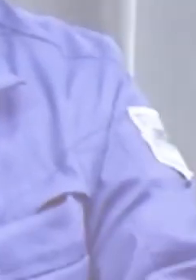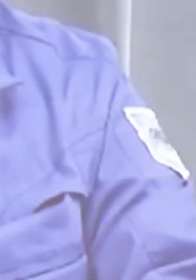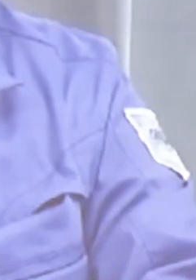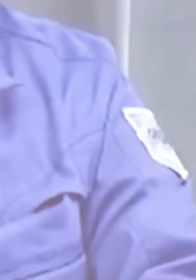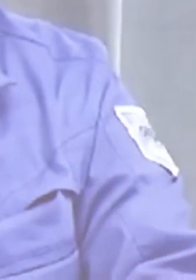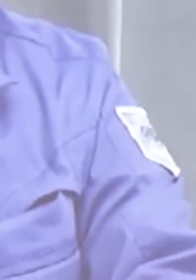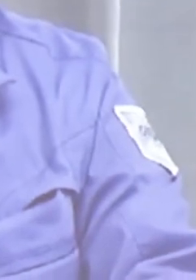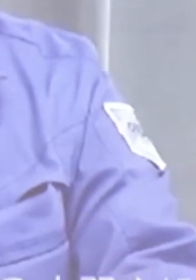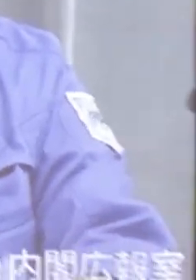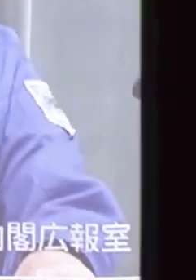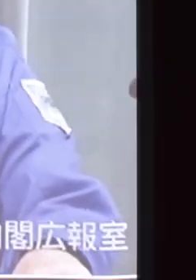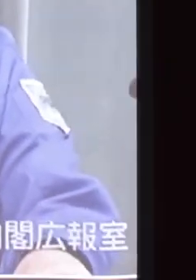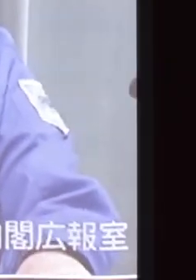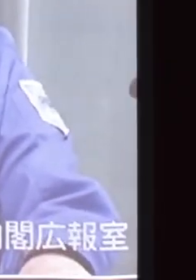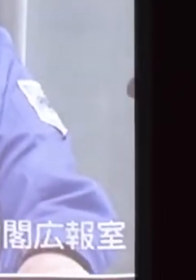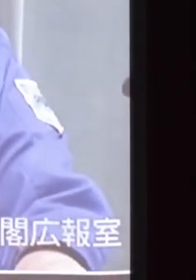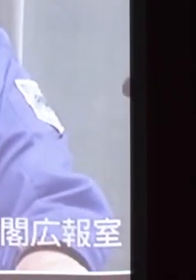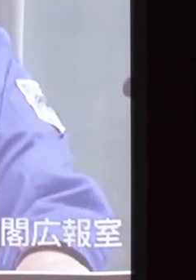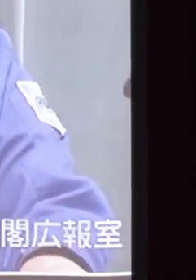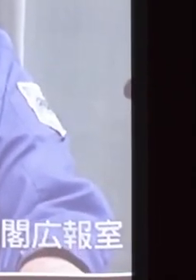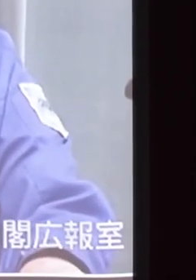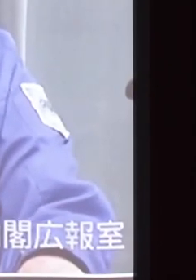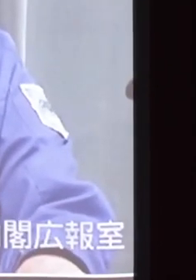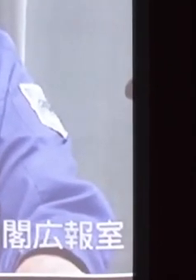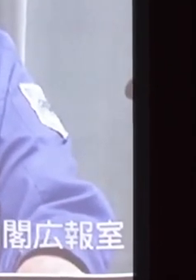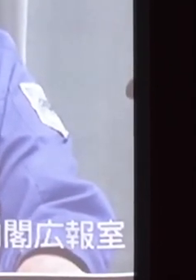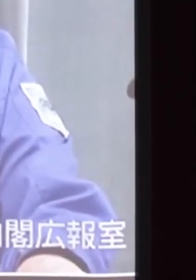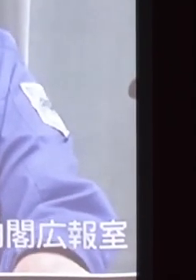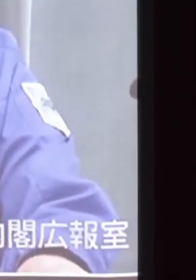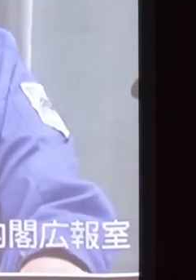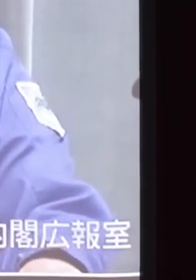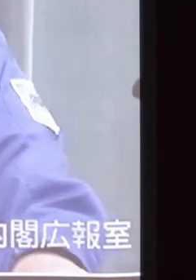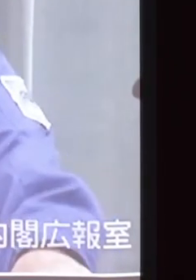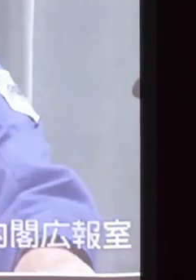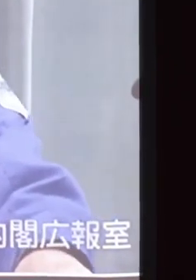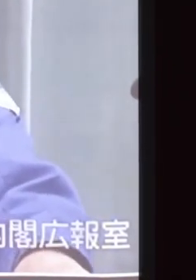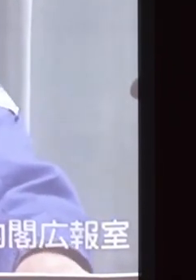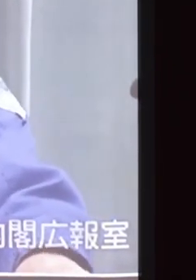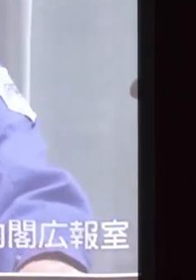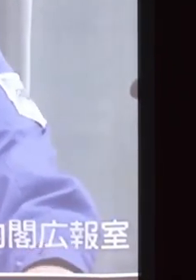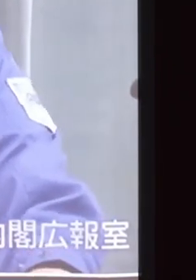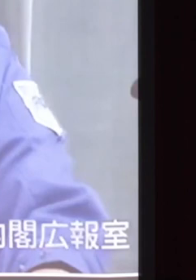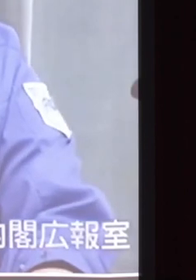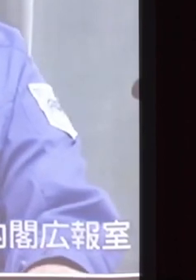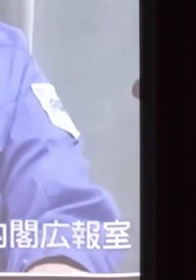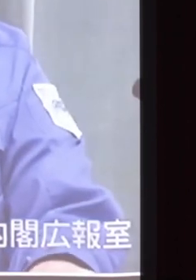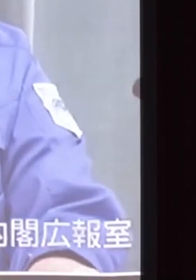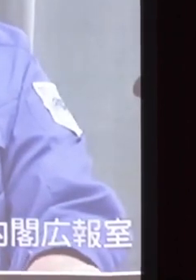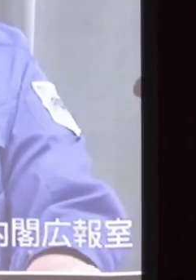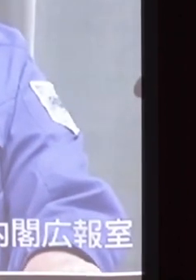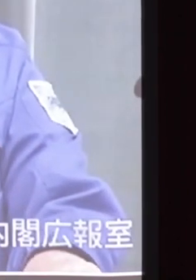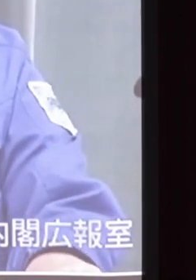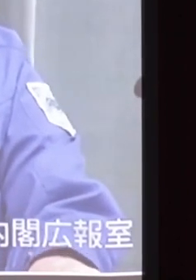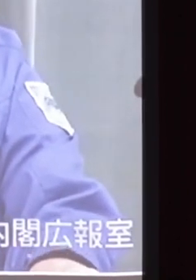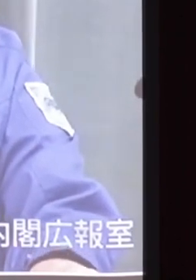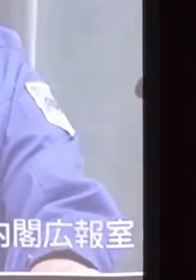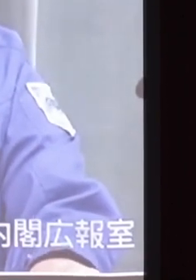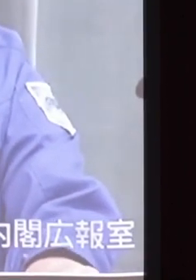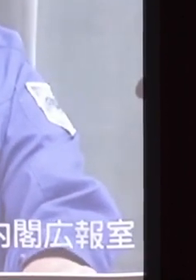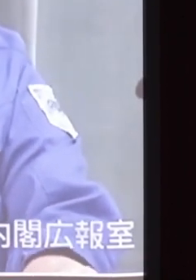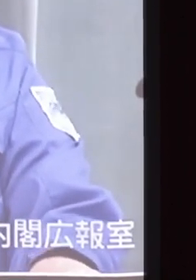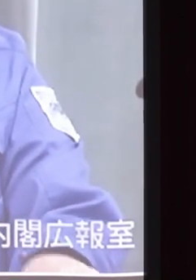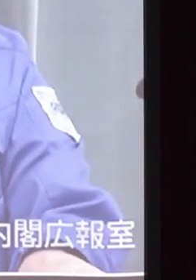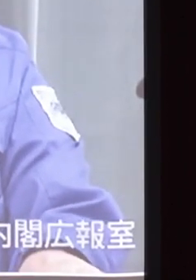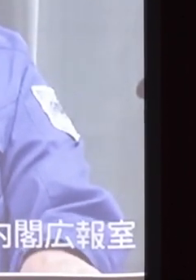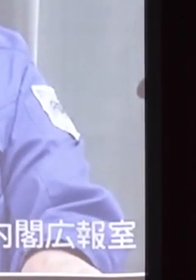今般の能登半島地震による被害に対しましては、多くの国地域機関から心温まるお見